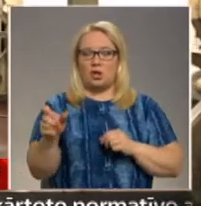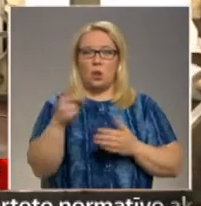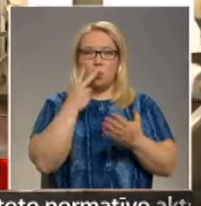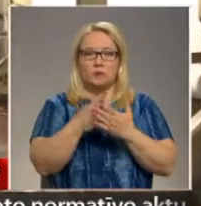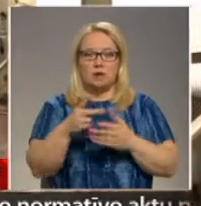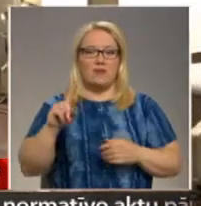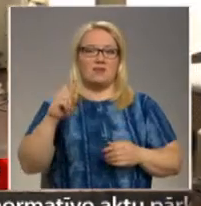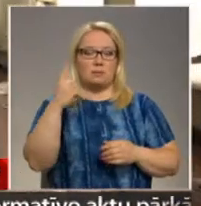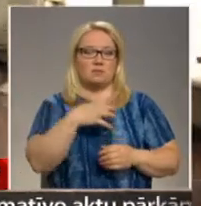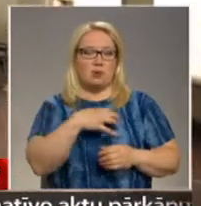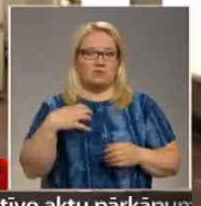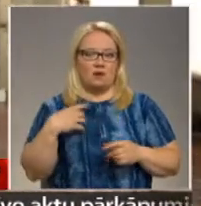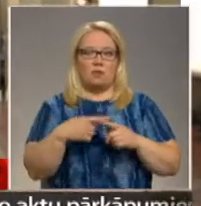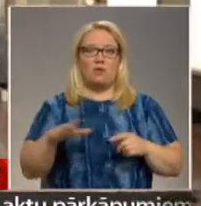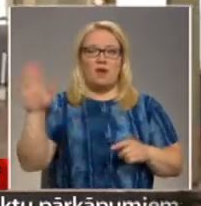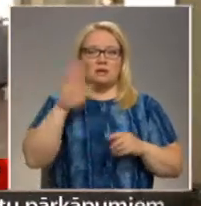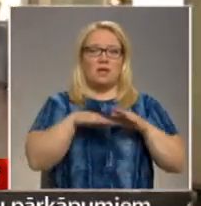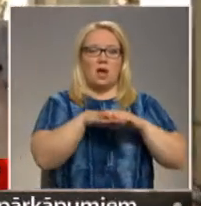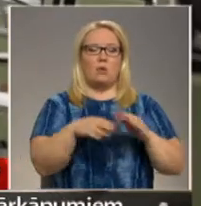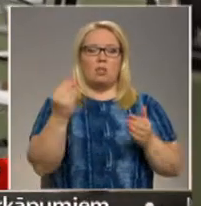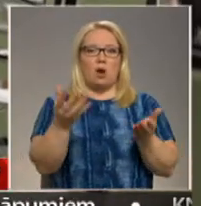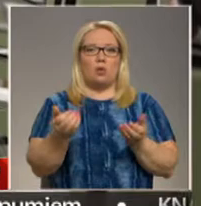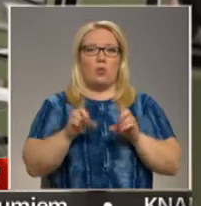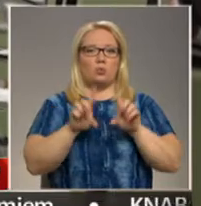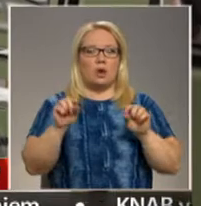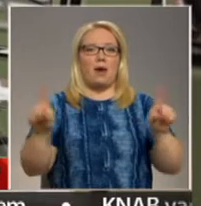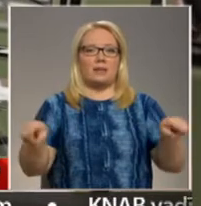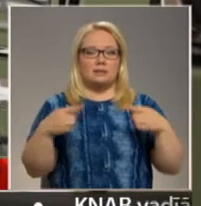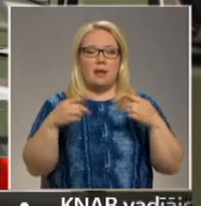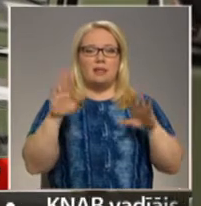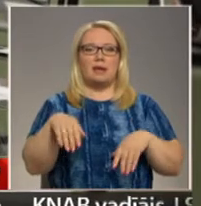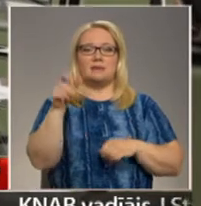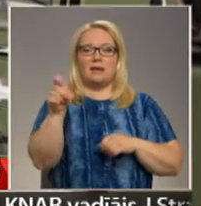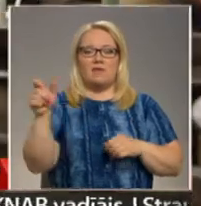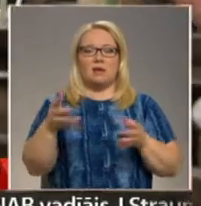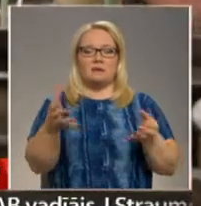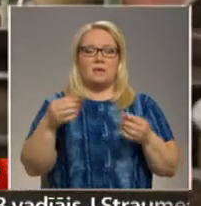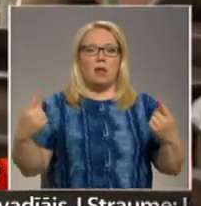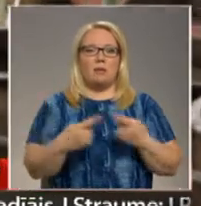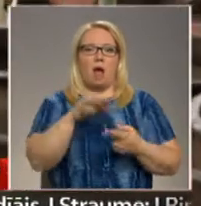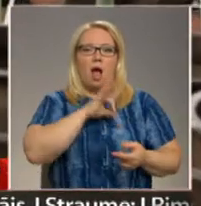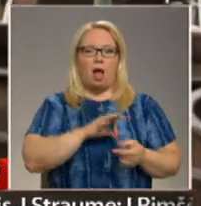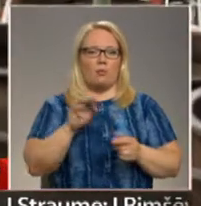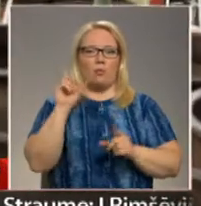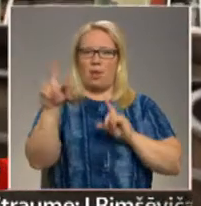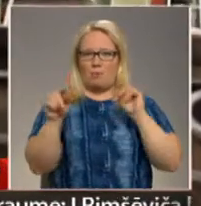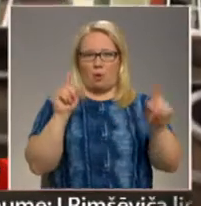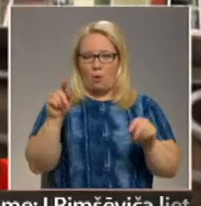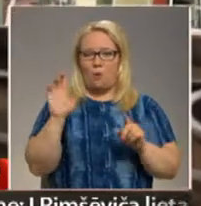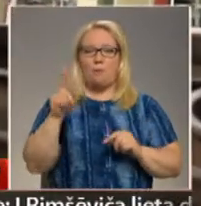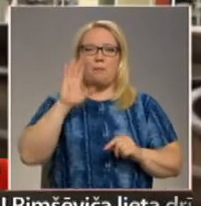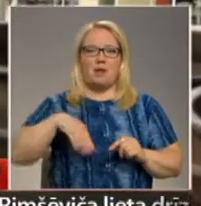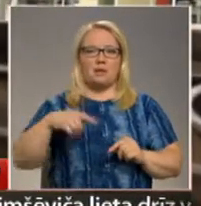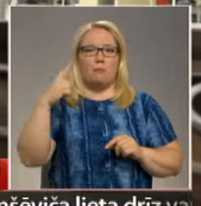ka vispirms pašvaldībā un valstī būtu jāiegūt naudu uzņēmuma attīstībā, lai cilvēki saņemtu atbilstošu atalgojumu nebraukt prom, un tikai tad var domāt par